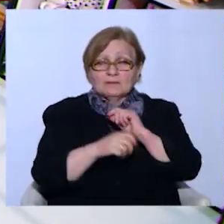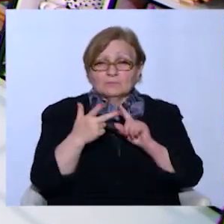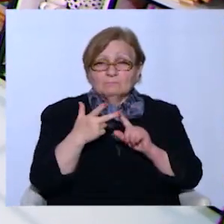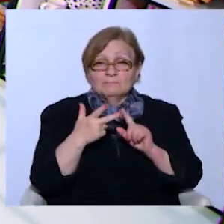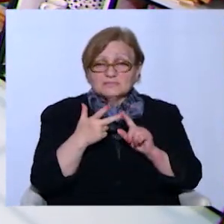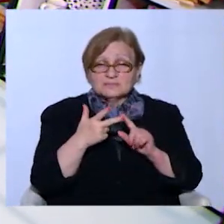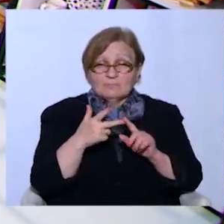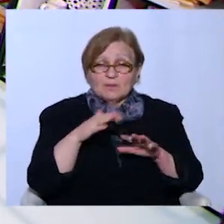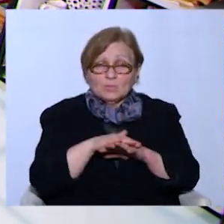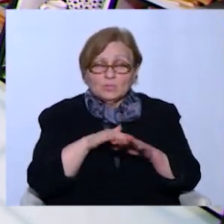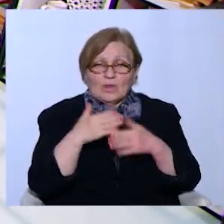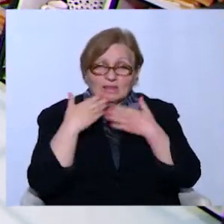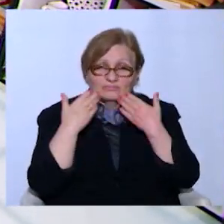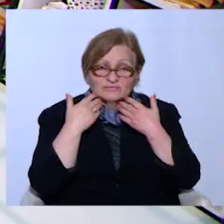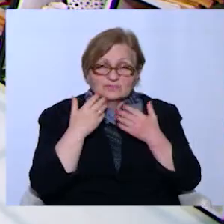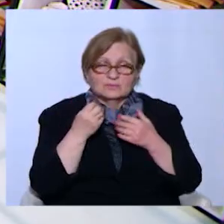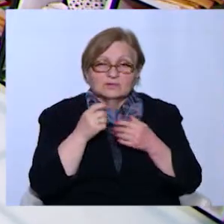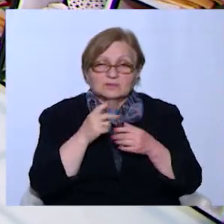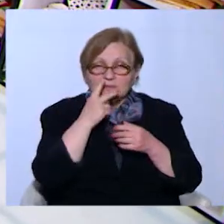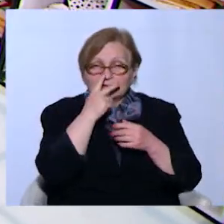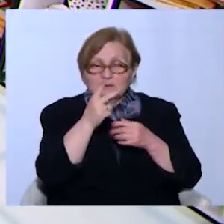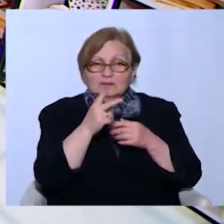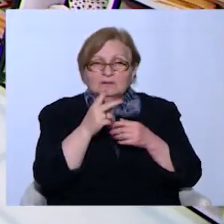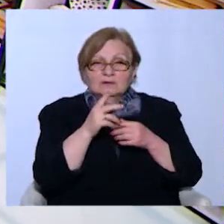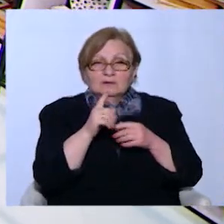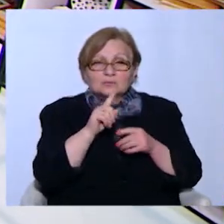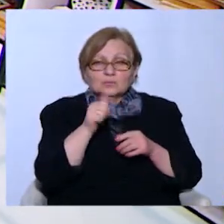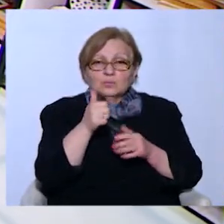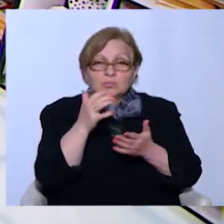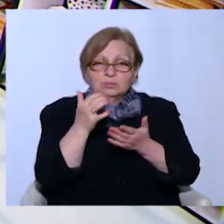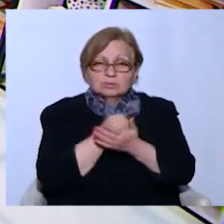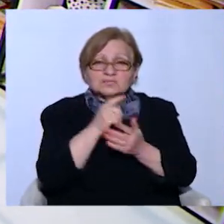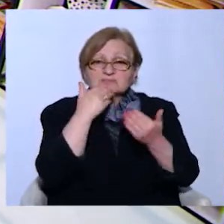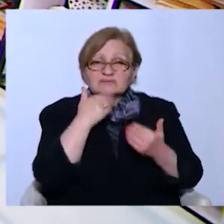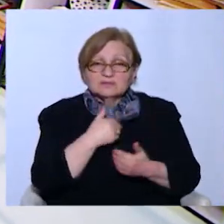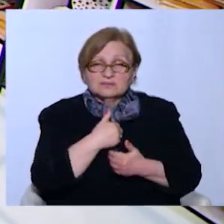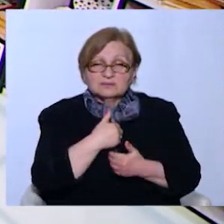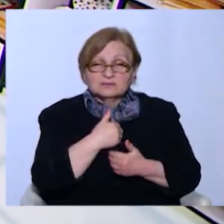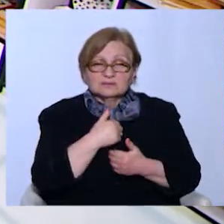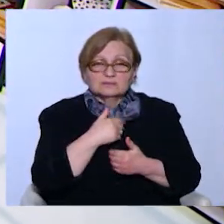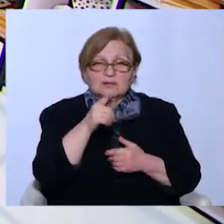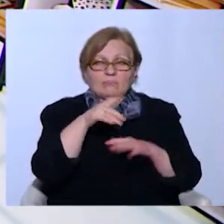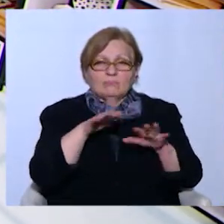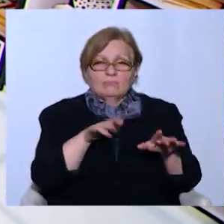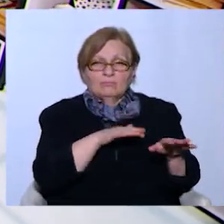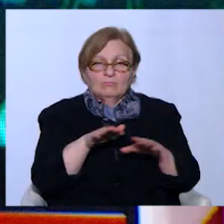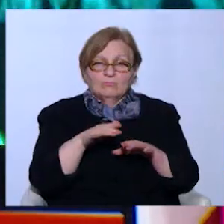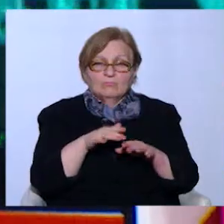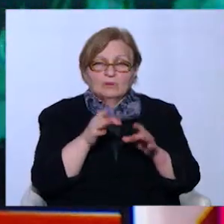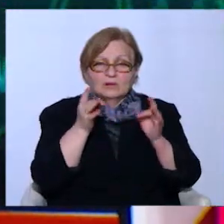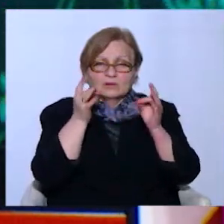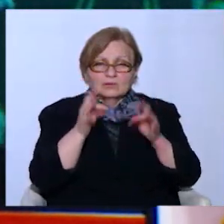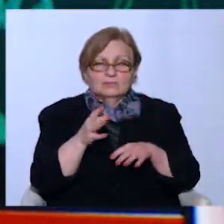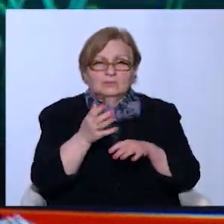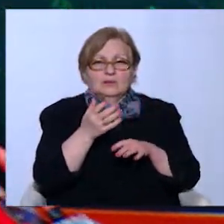უფრო მარტივად მოიპოვება, უკვე უშუალოდ რომ გადავიდეთ იმის პოვნაზე, რასაც გვეკითხებიან, ფუნქციის მნიშვნელობა 5-ში, უბრალოდ უნდა